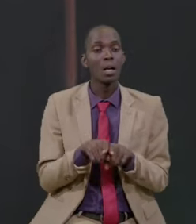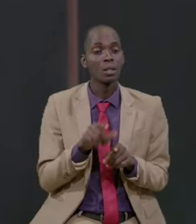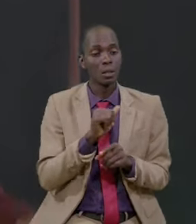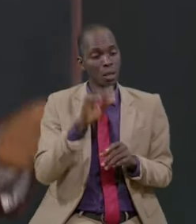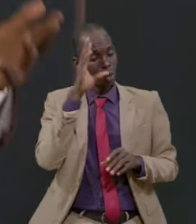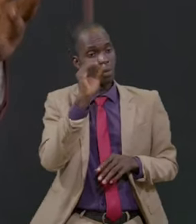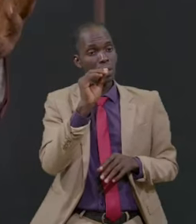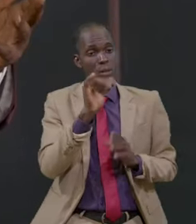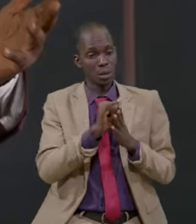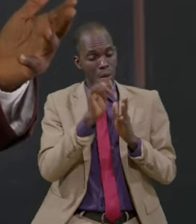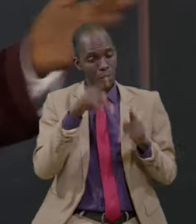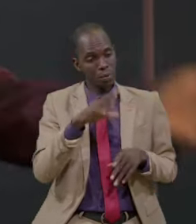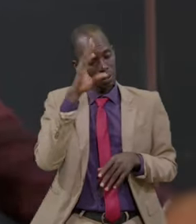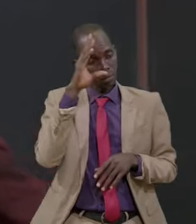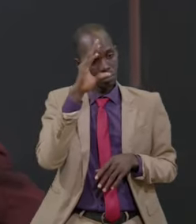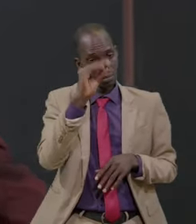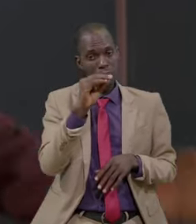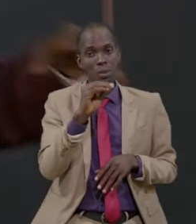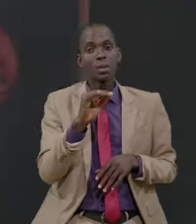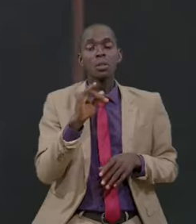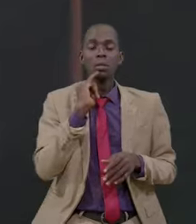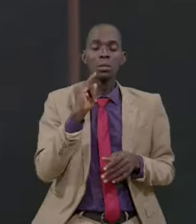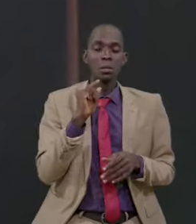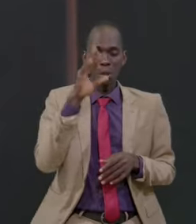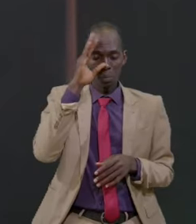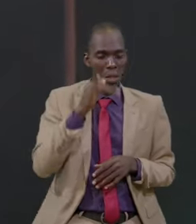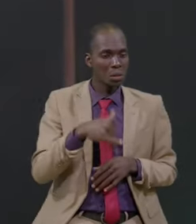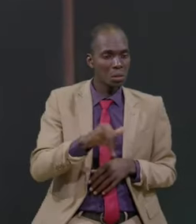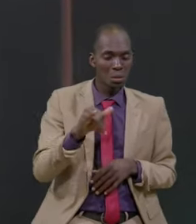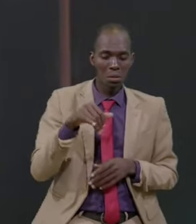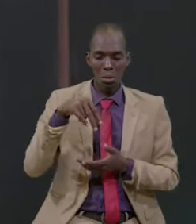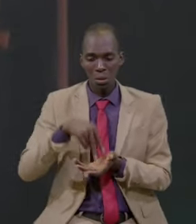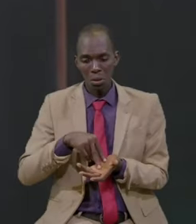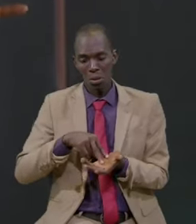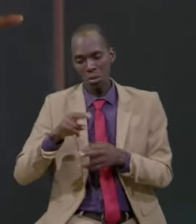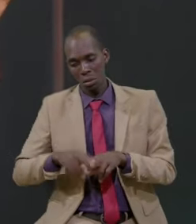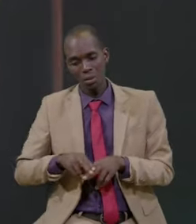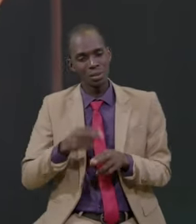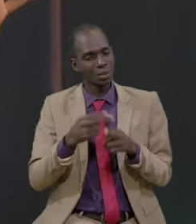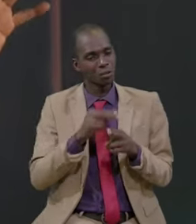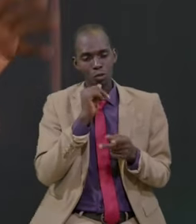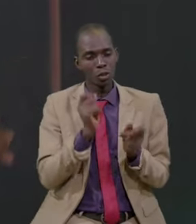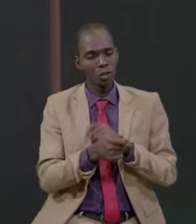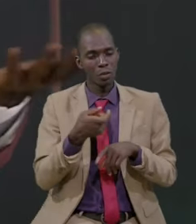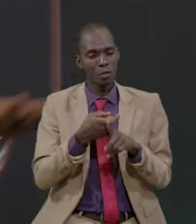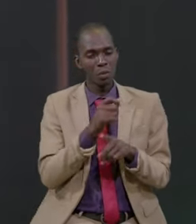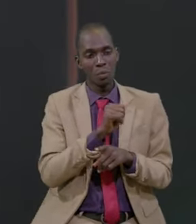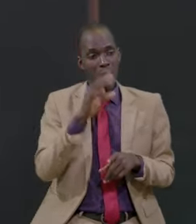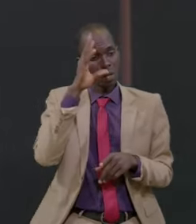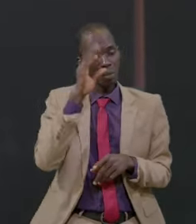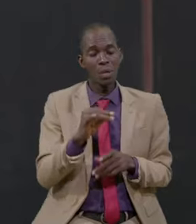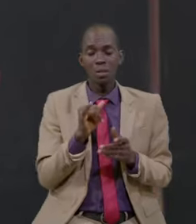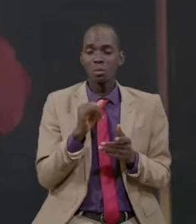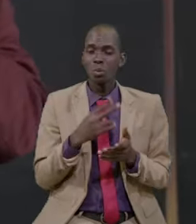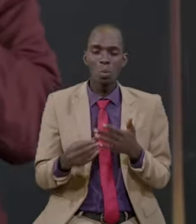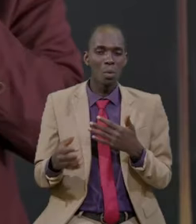homme, qu'il soit couché, ou qu'il est debout, ou bien qu'il nage dans la mer, ou qu'il est dans le puits, ou bien quelque chose qu'il fait,